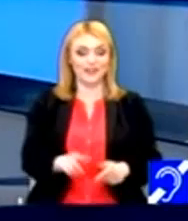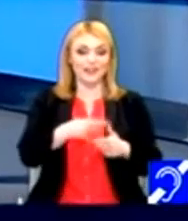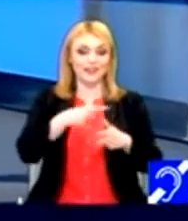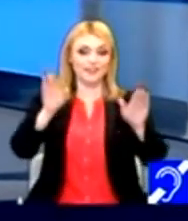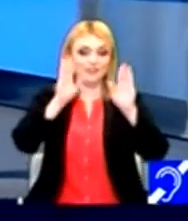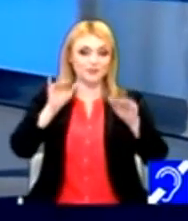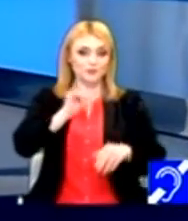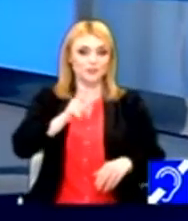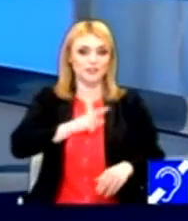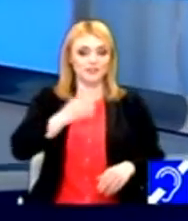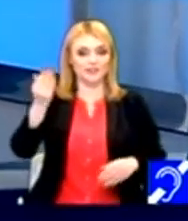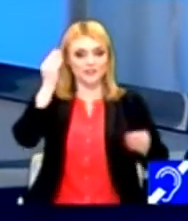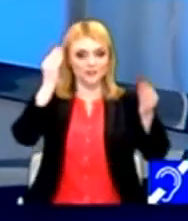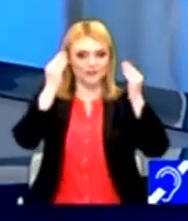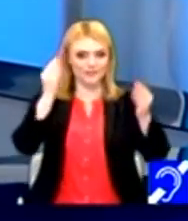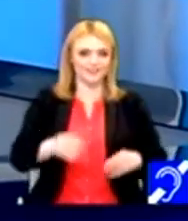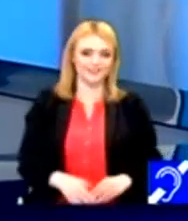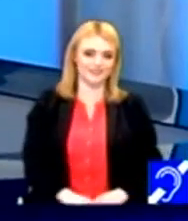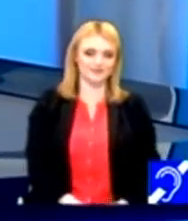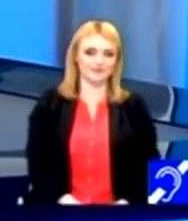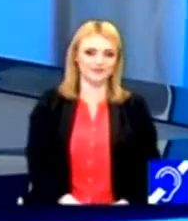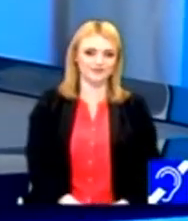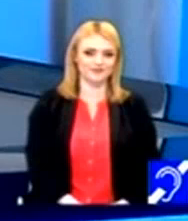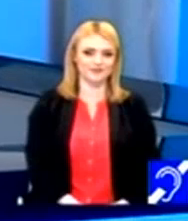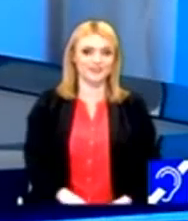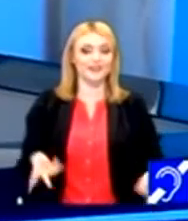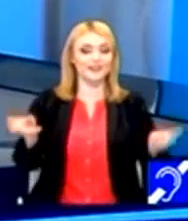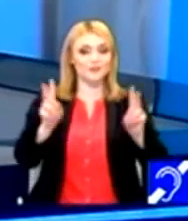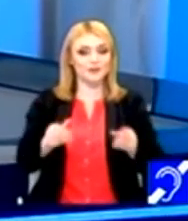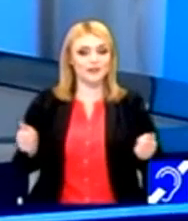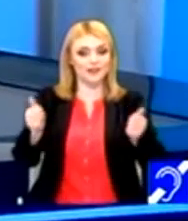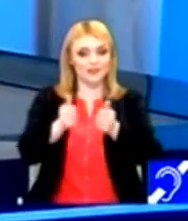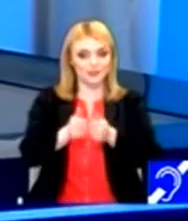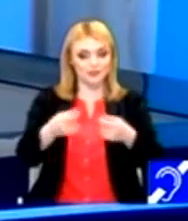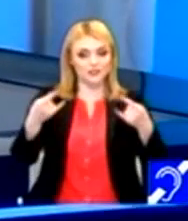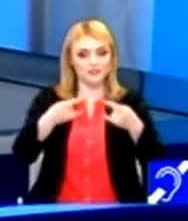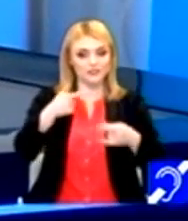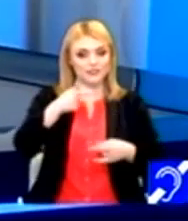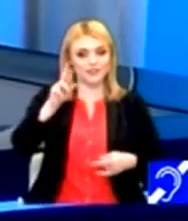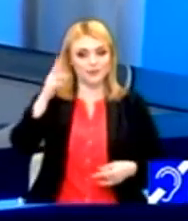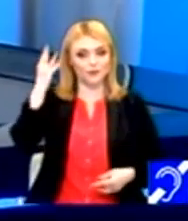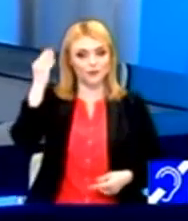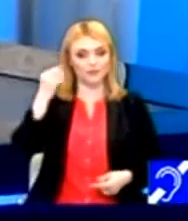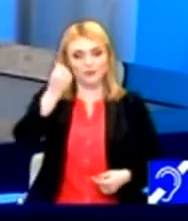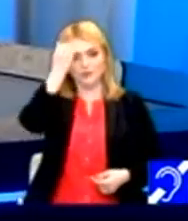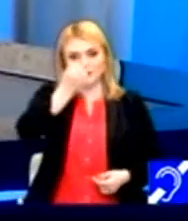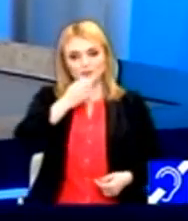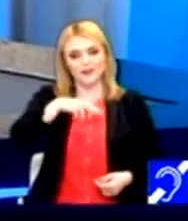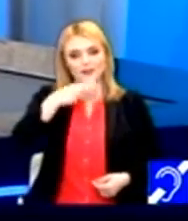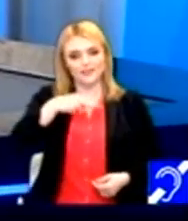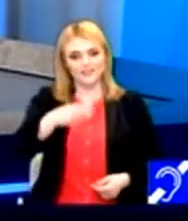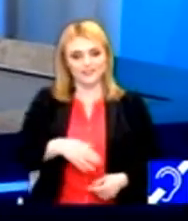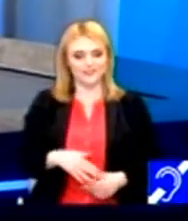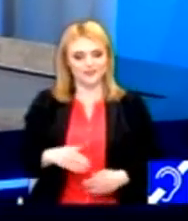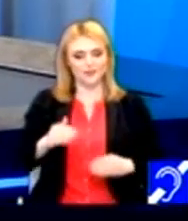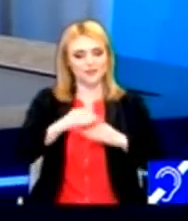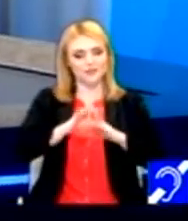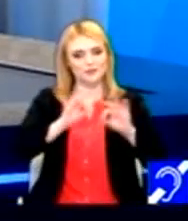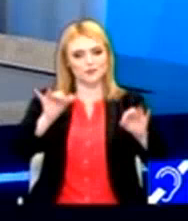au comorbidități, nu au maladii cronice, cum ar fi diabetul zaharat, maladii cardiovasculare, maladii ale